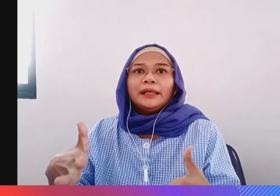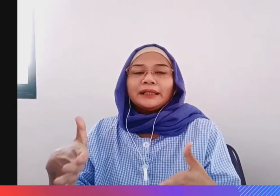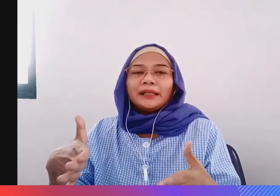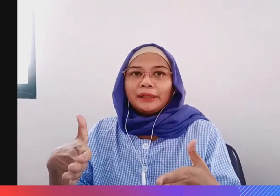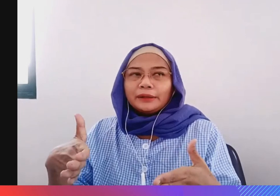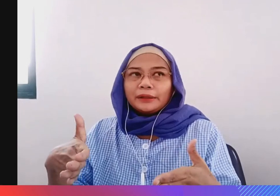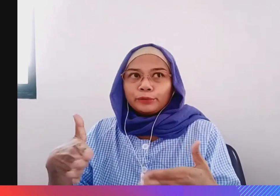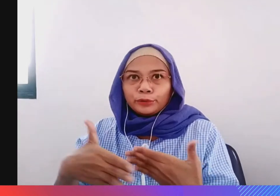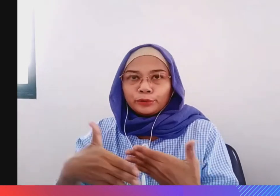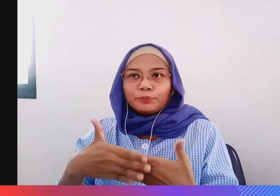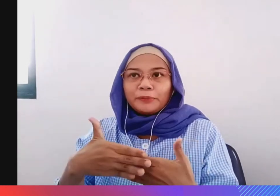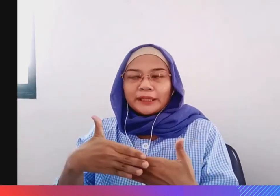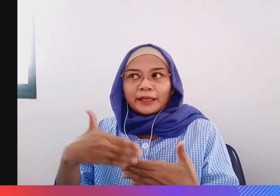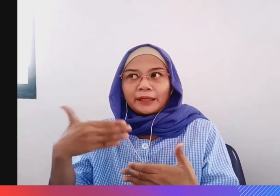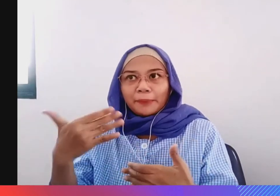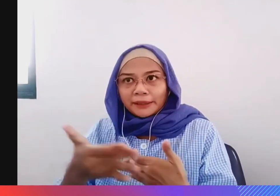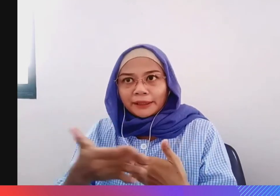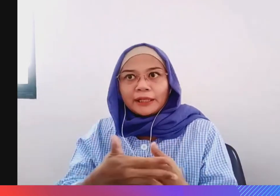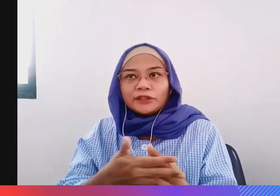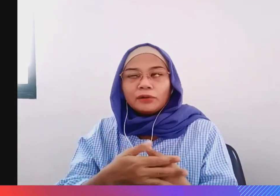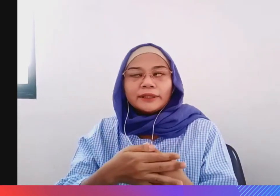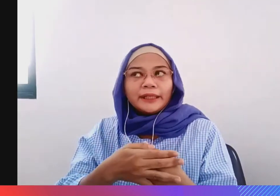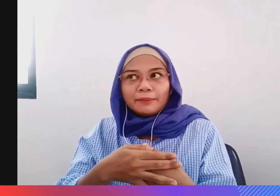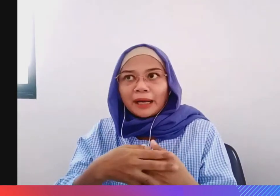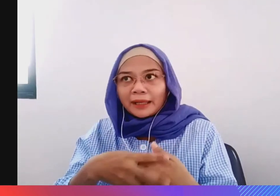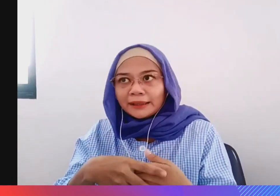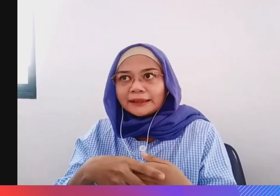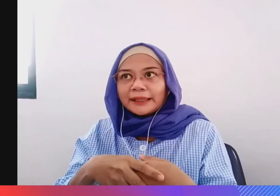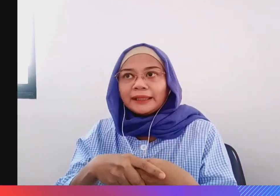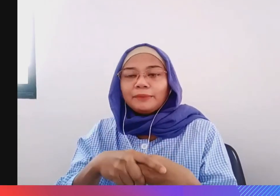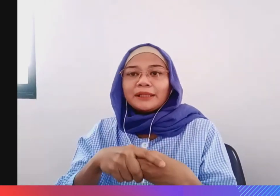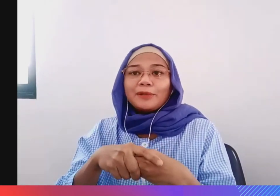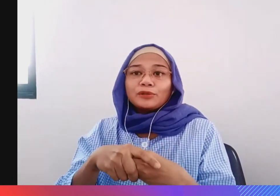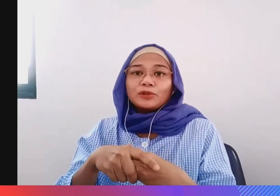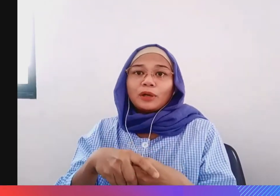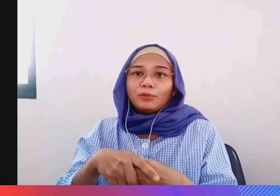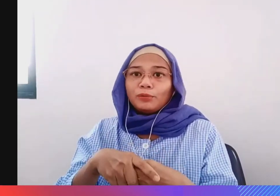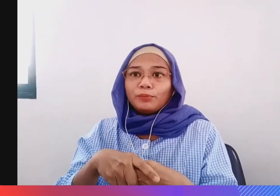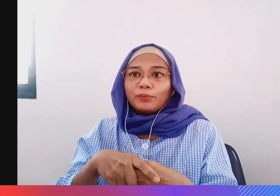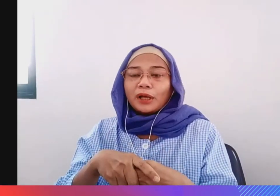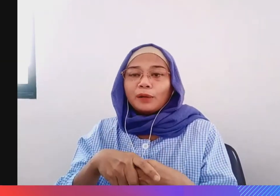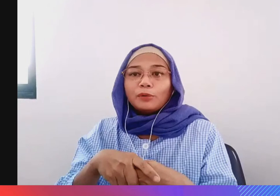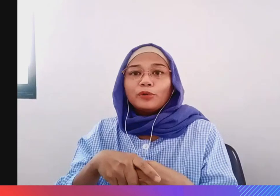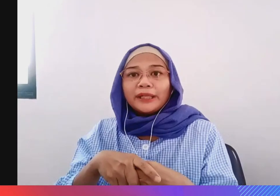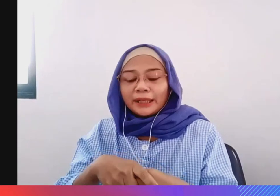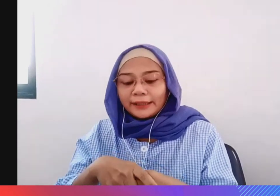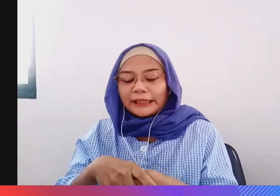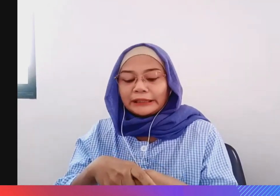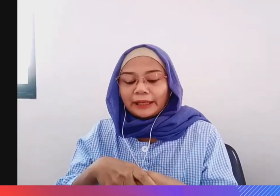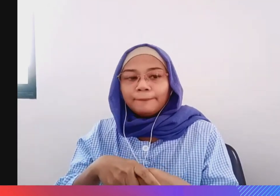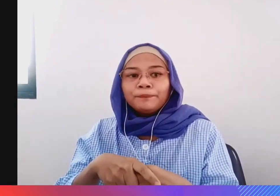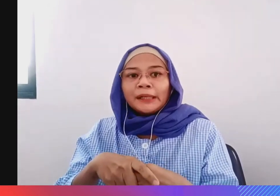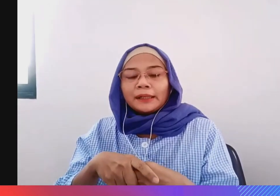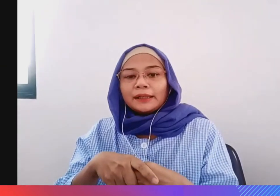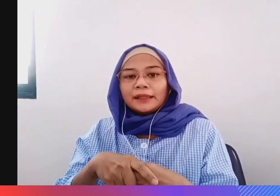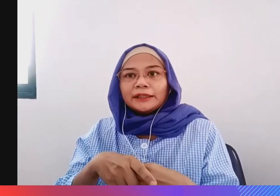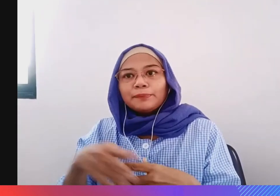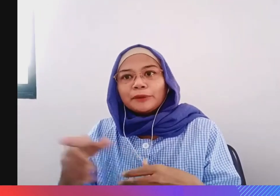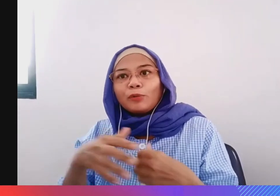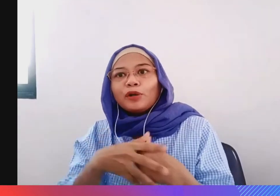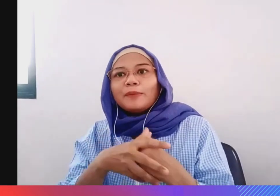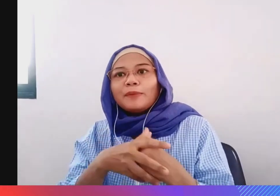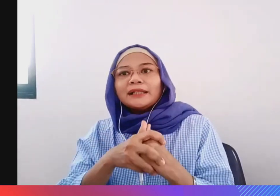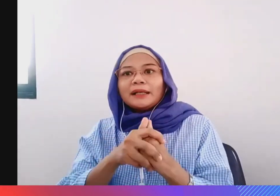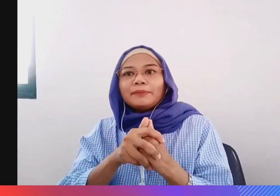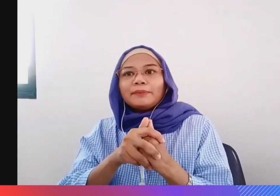5 tahun. Tapi untuk bicara ke depannya, insya Allah saya ingin banget Celia bisa masuk sekolah umum kalau memungkinkan gitu ya. Saya